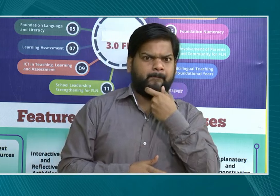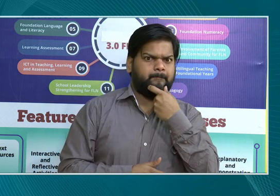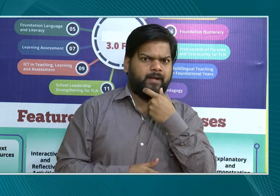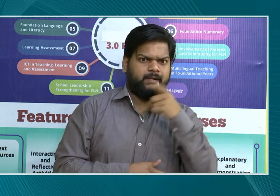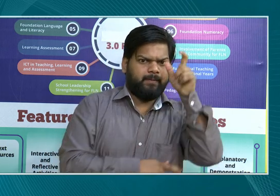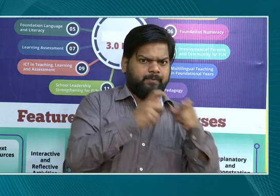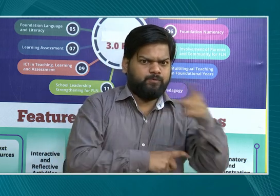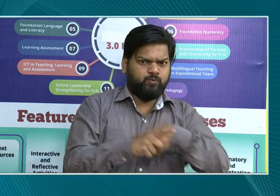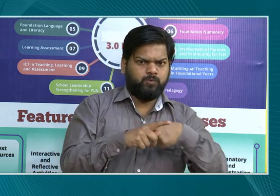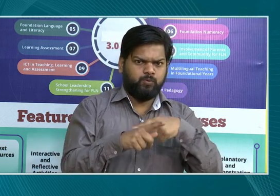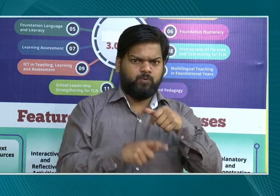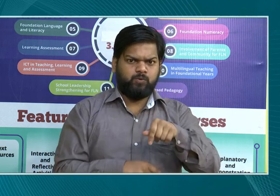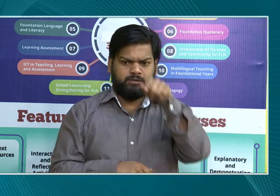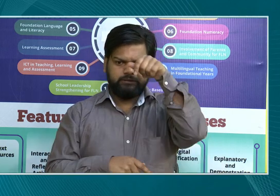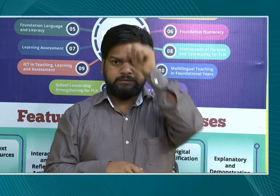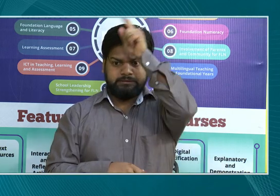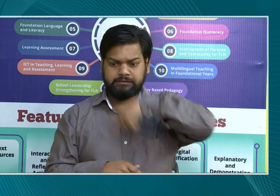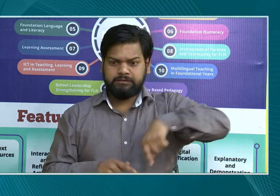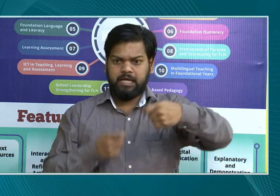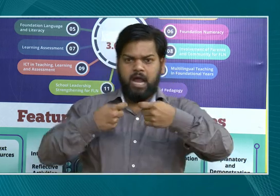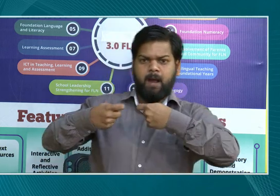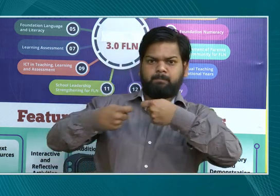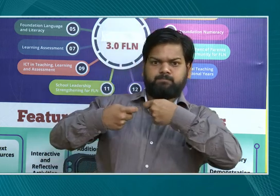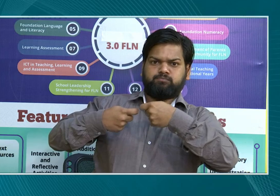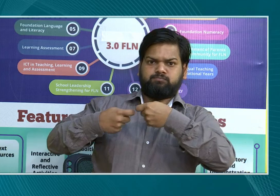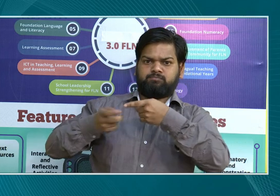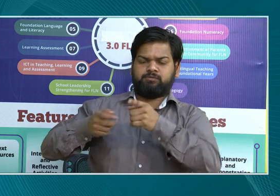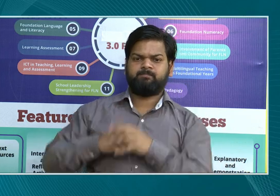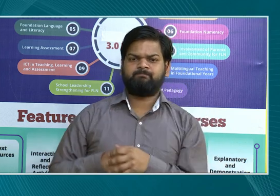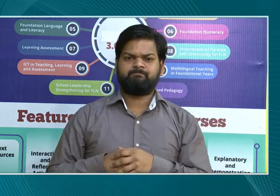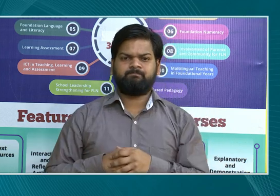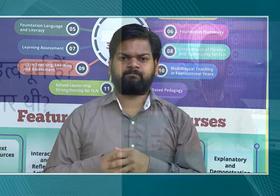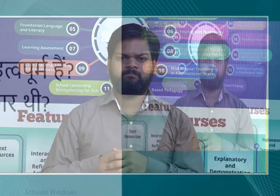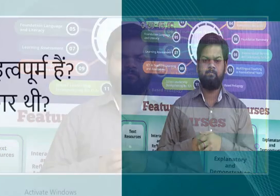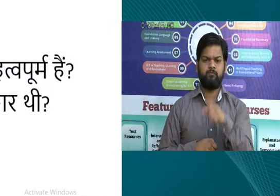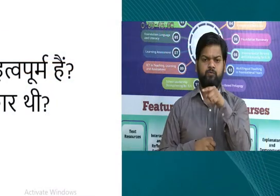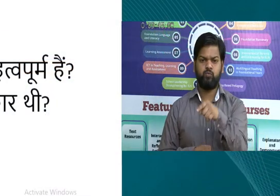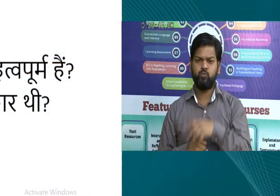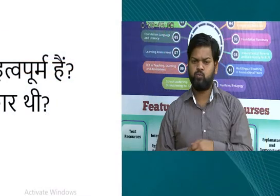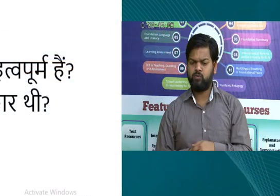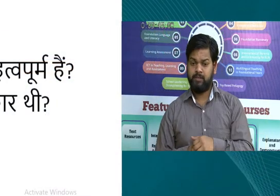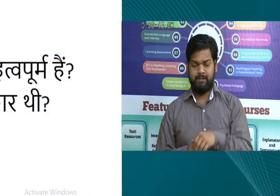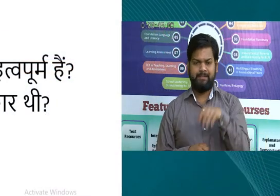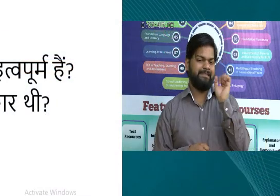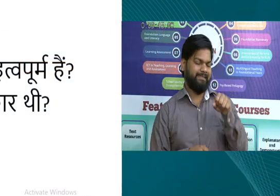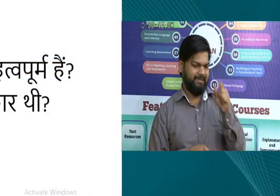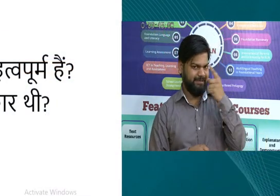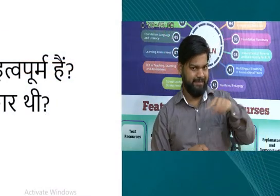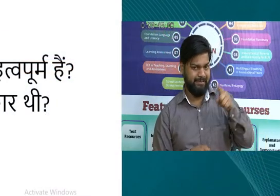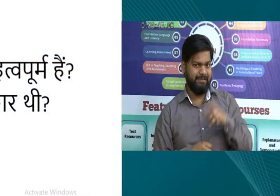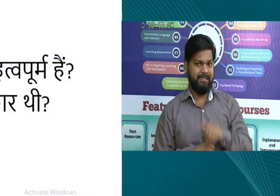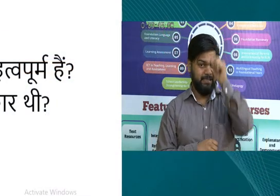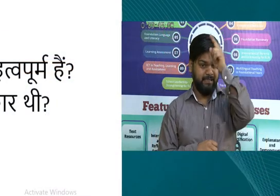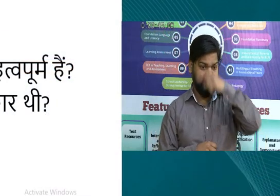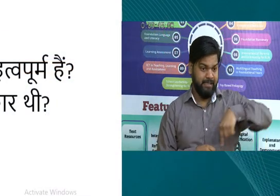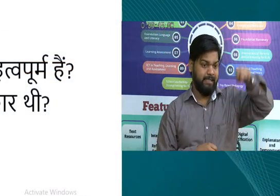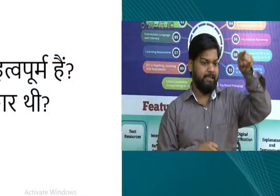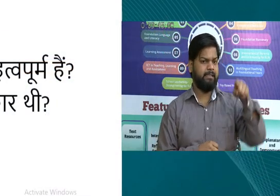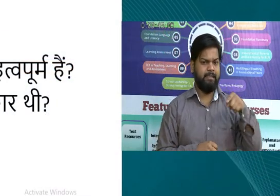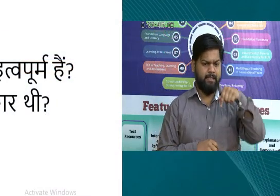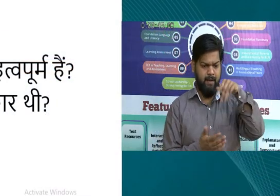अंग्रेजी सरकार का राज था और उसे राज्य को हटाने के लिए उसको जड़ से हटाने के लिए हमारे